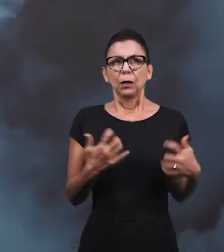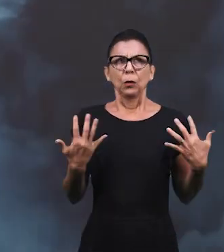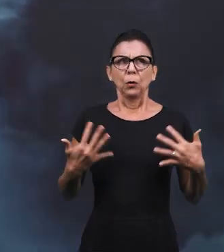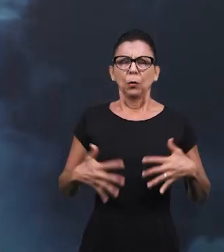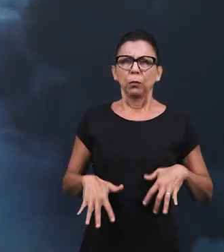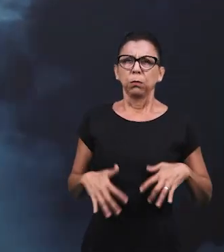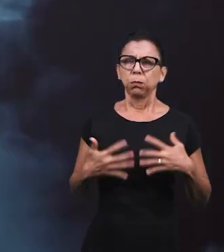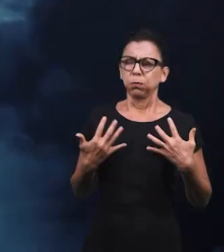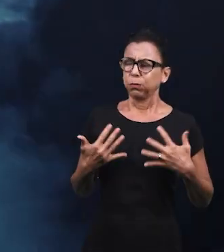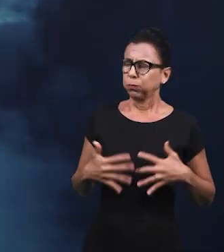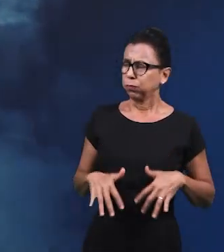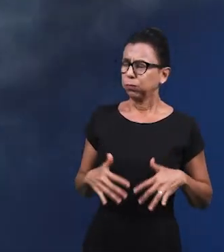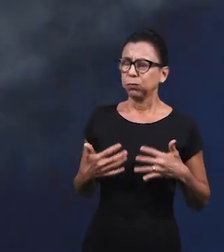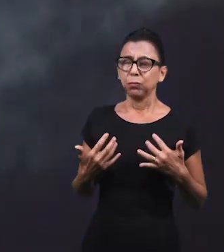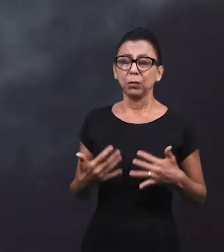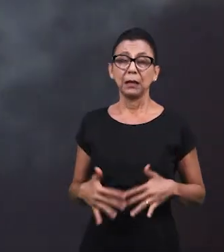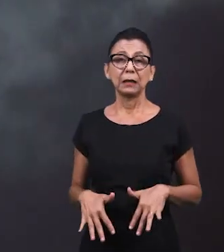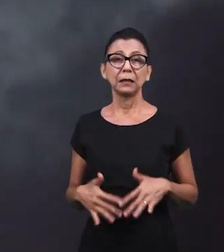жестокий